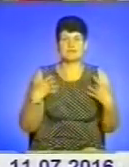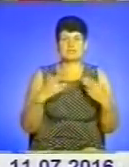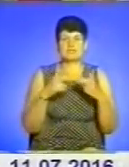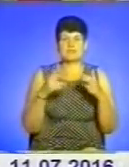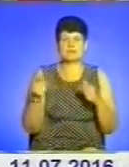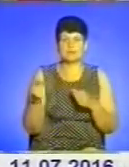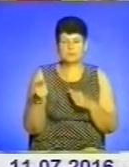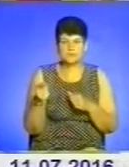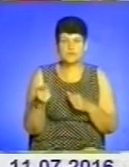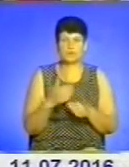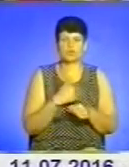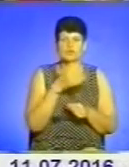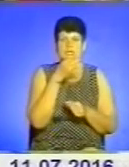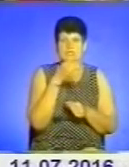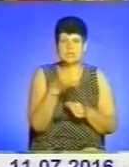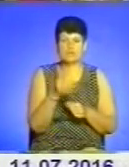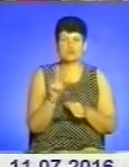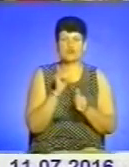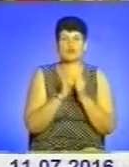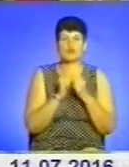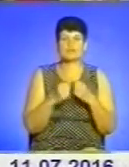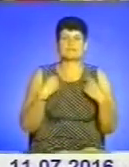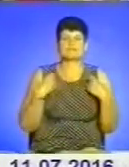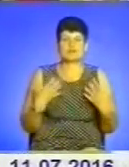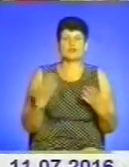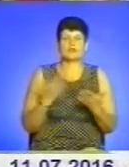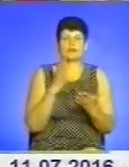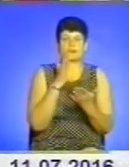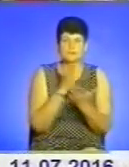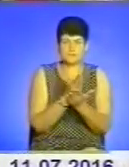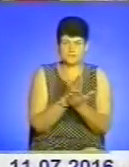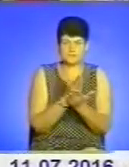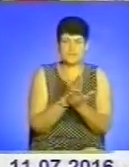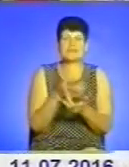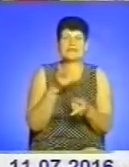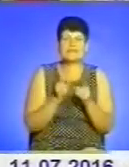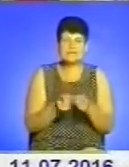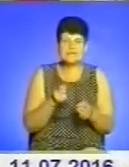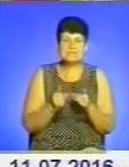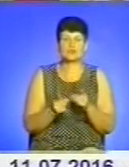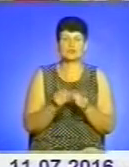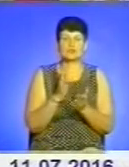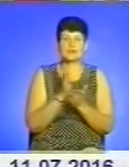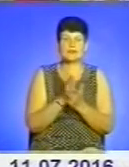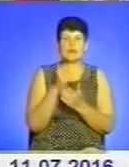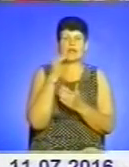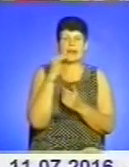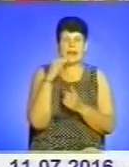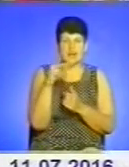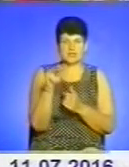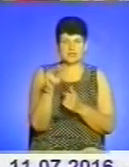І хочу сказати, що кожне свято замку, яке відбувається, воно дійсно, направду, є кращим, тому